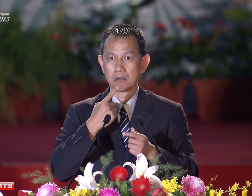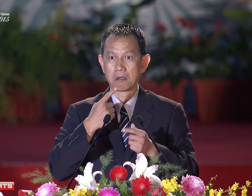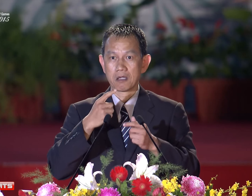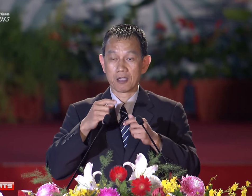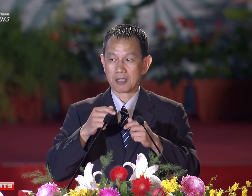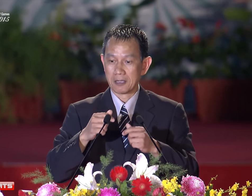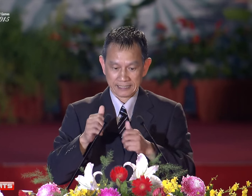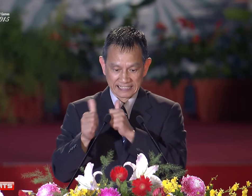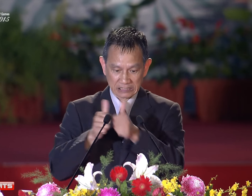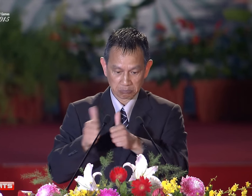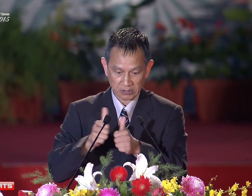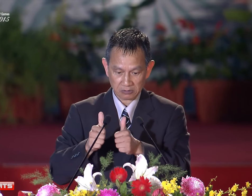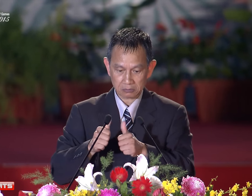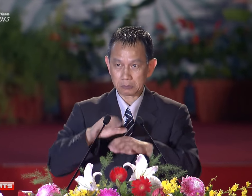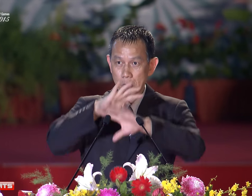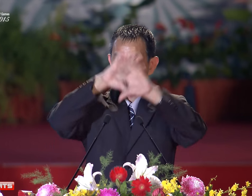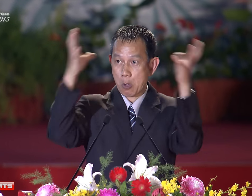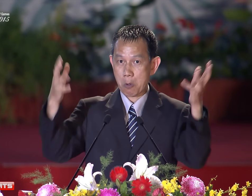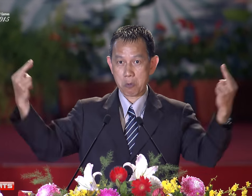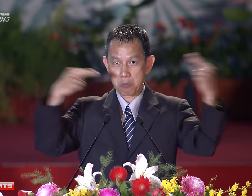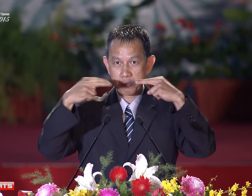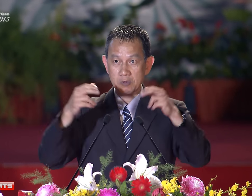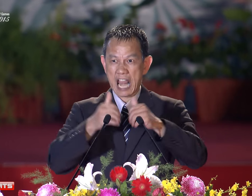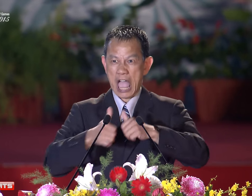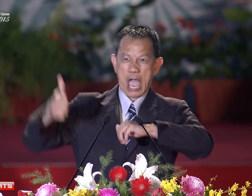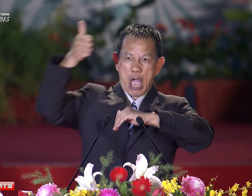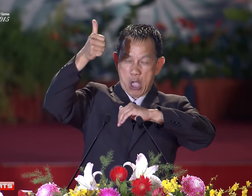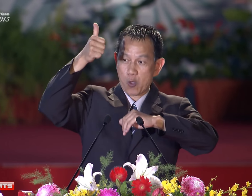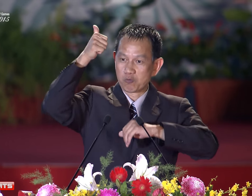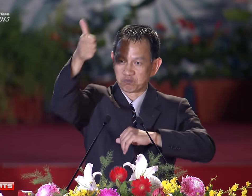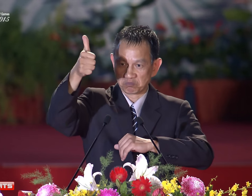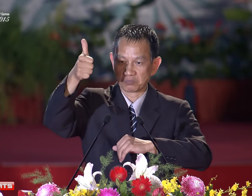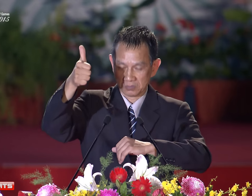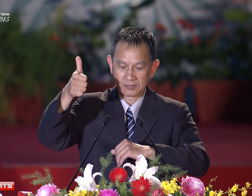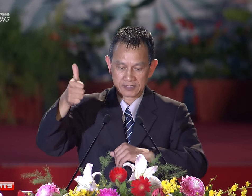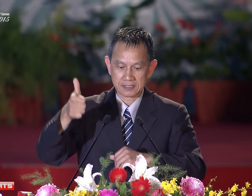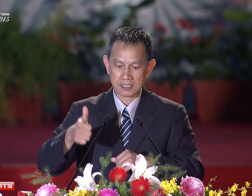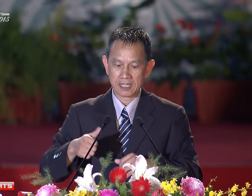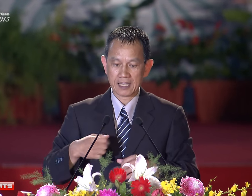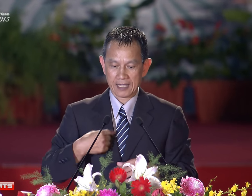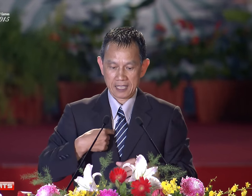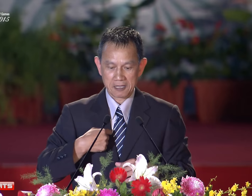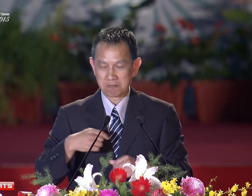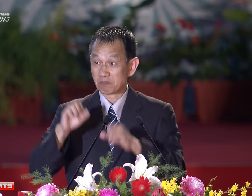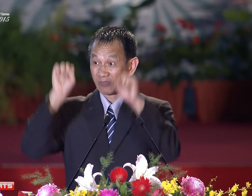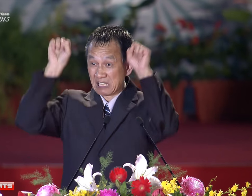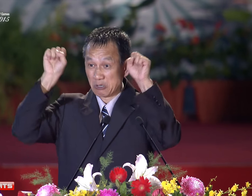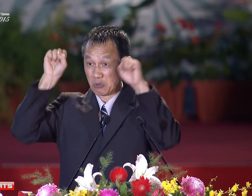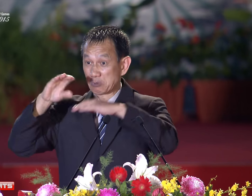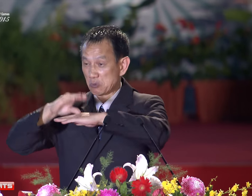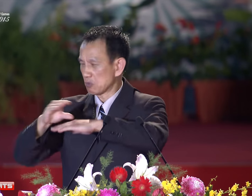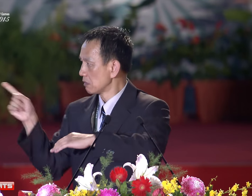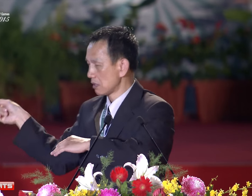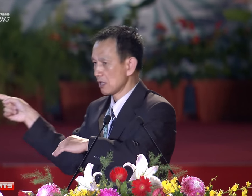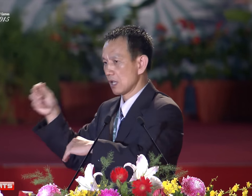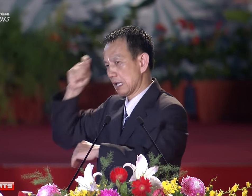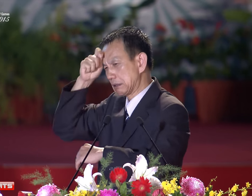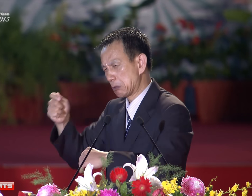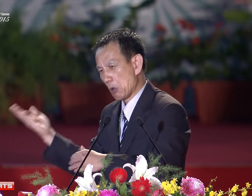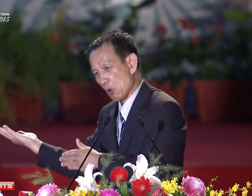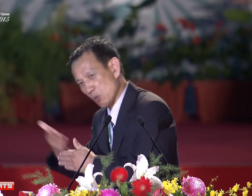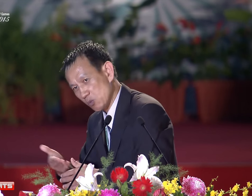包含在过去我们办理过2009年台北听障奥运会，让各国全部都注意到我们台